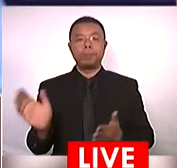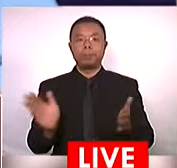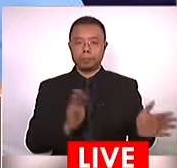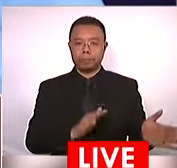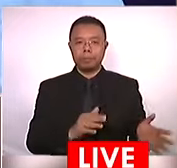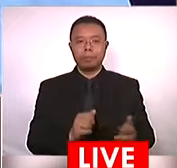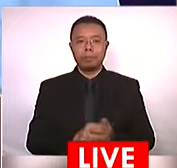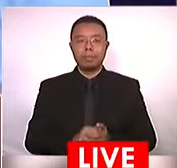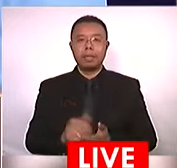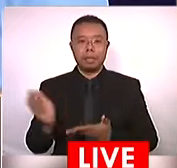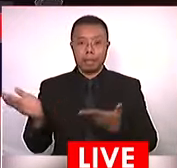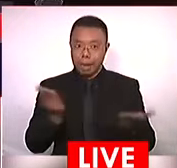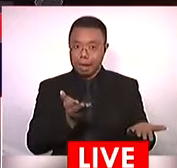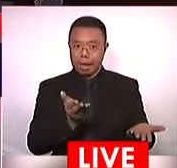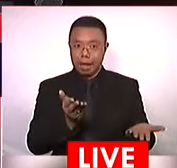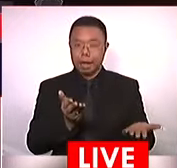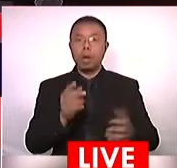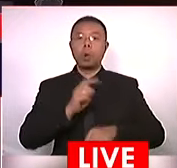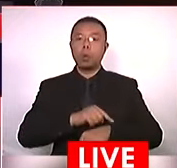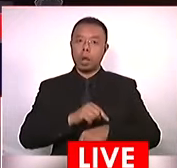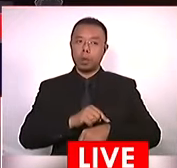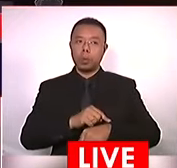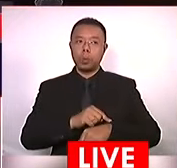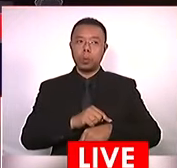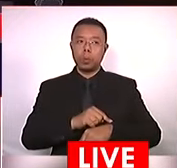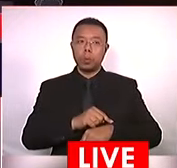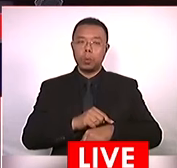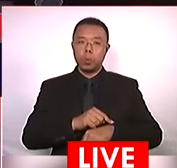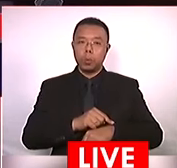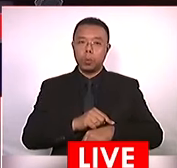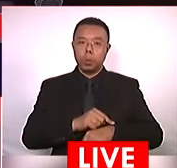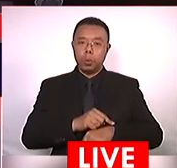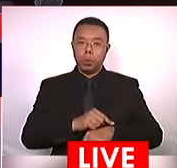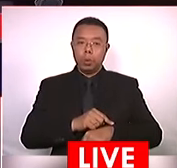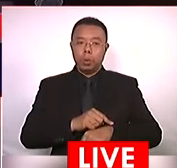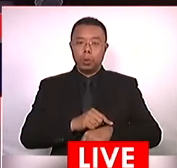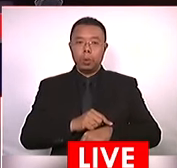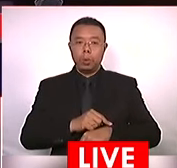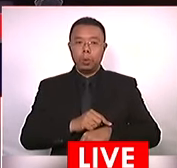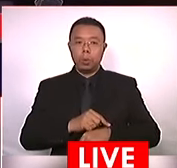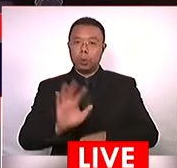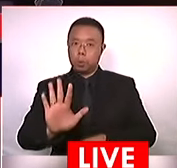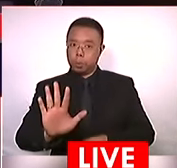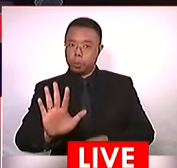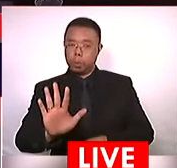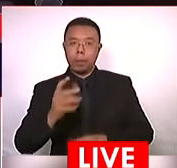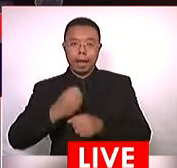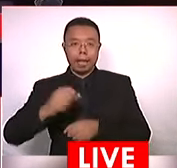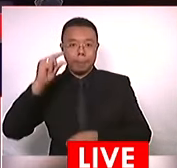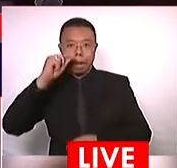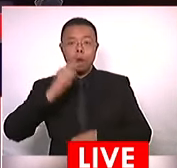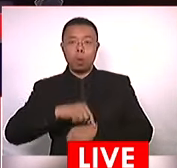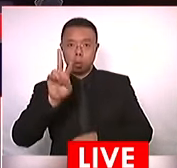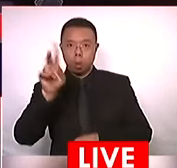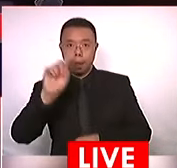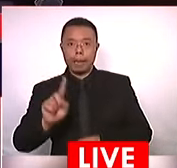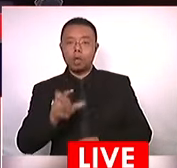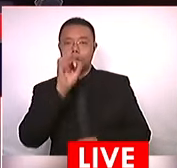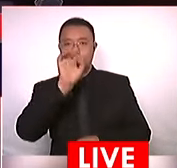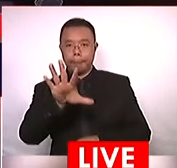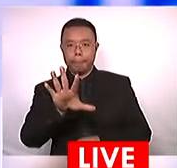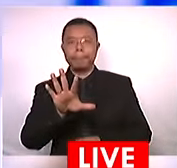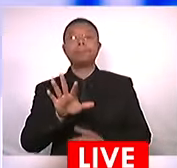iniup silakan waktu anda pbran waktu anda 2 menit